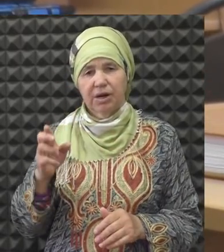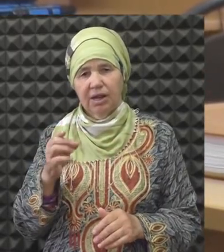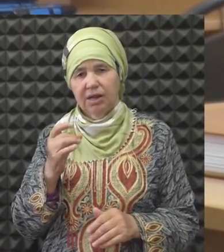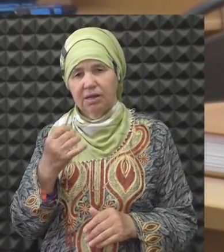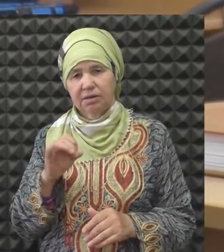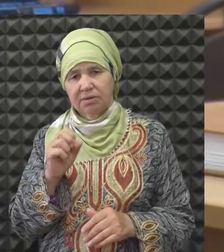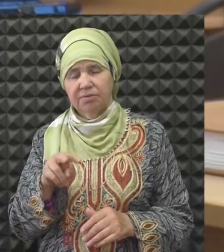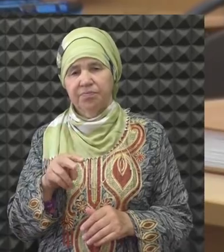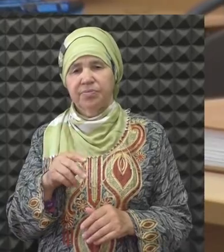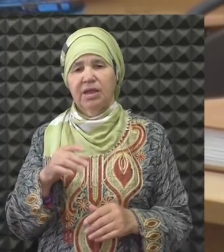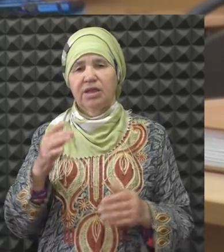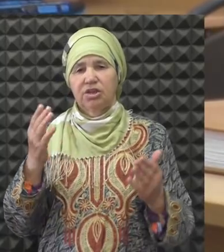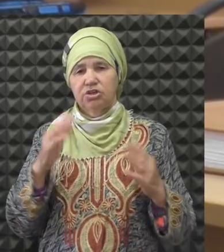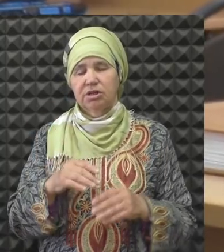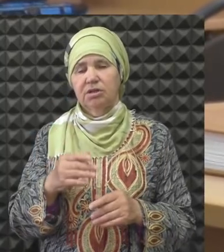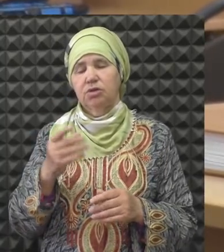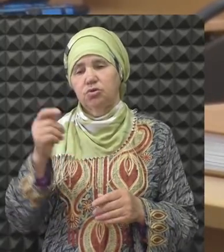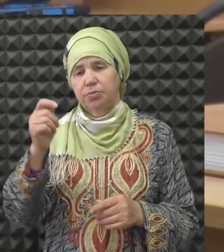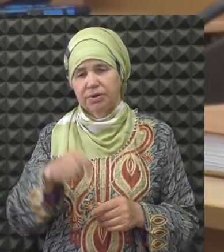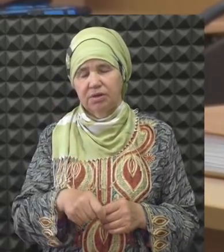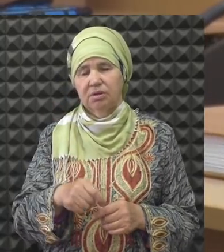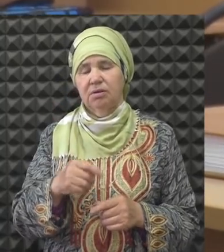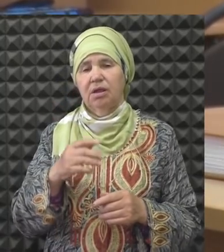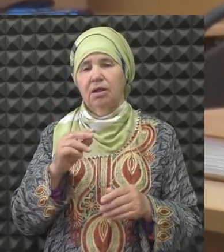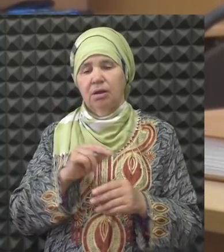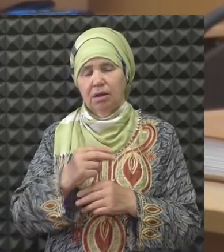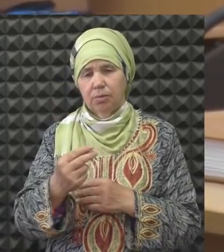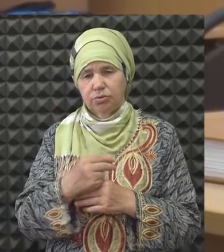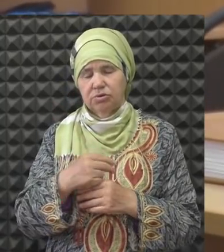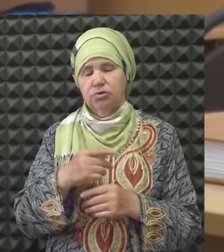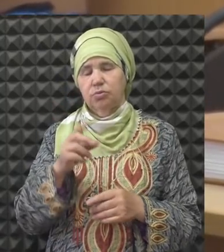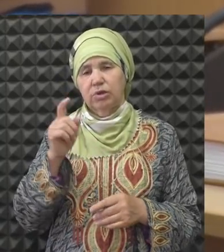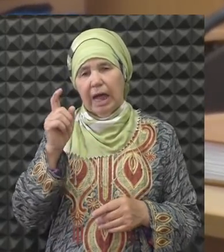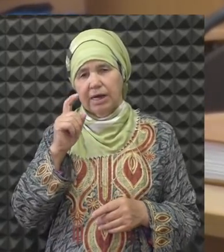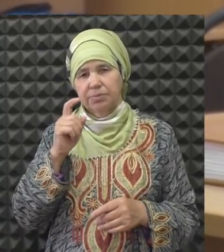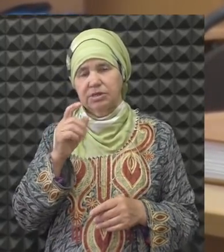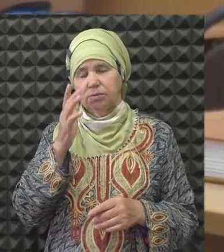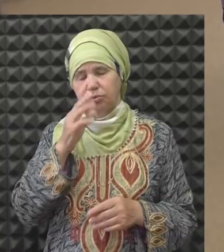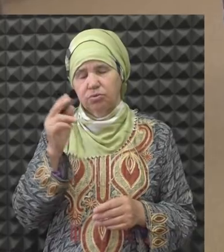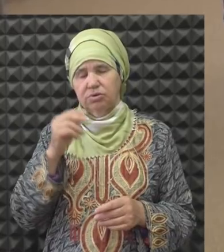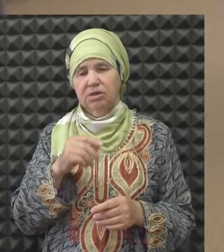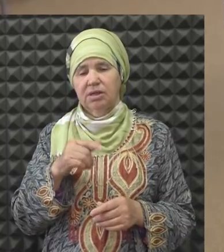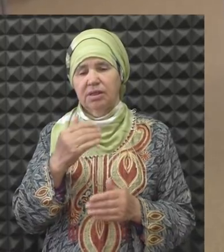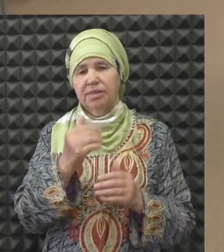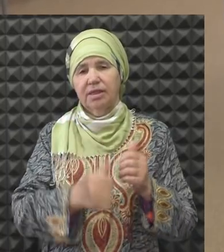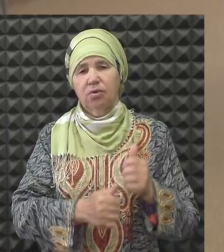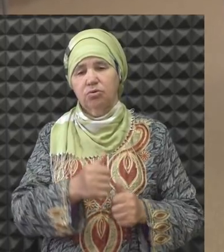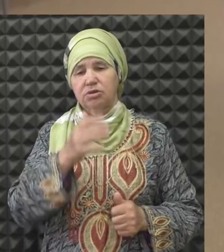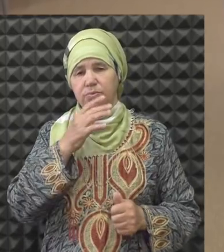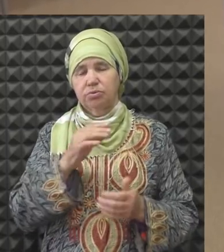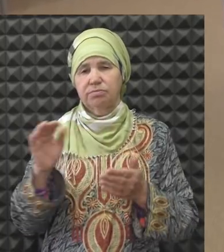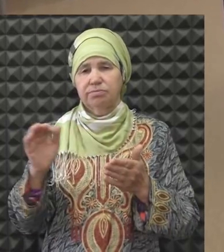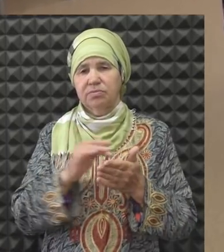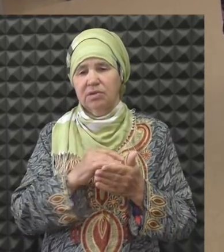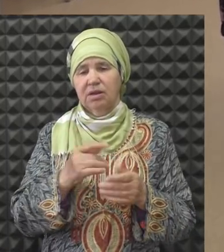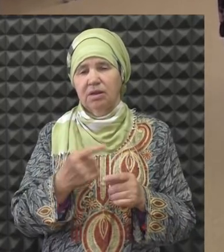русский Брайль. Иншалла, еще приеду уже обучаться арабскому. За месяц на курсах обучают и